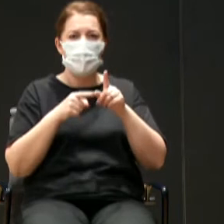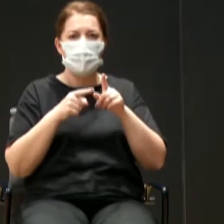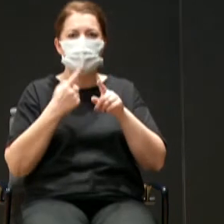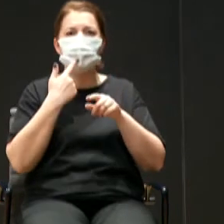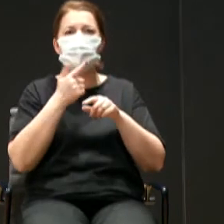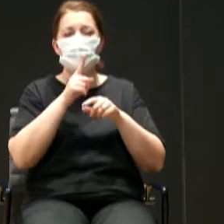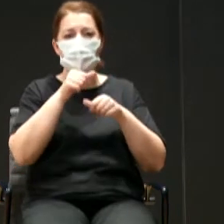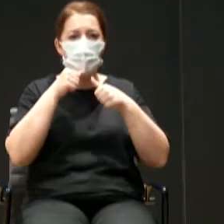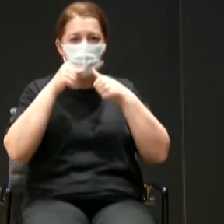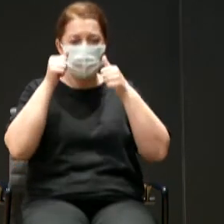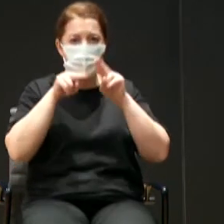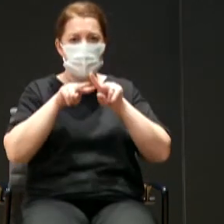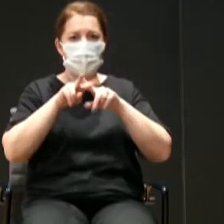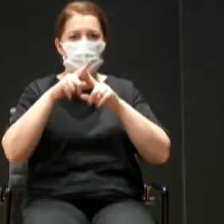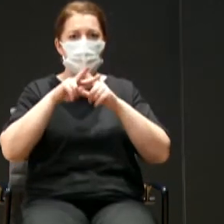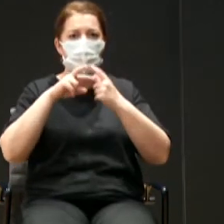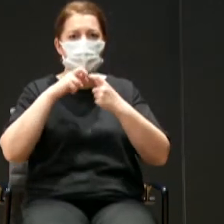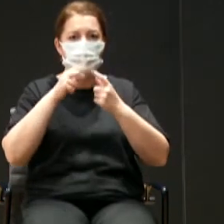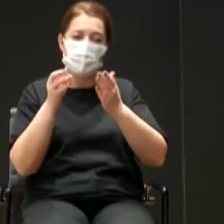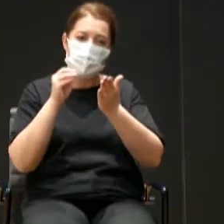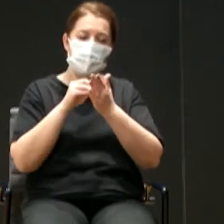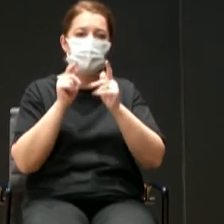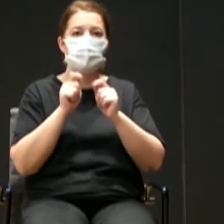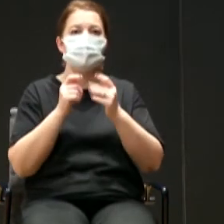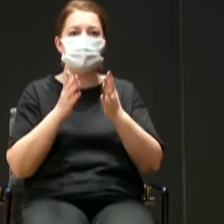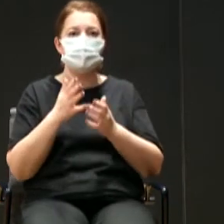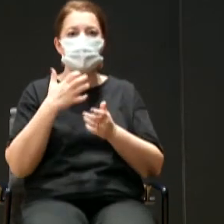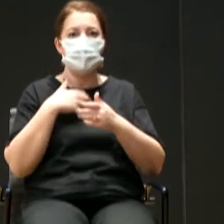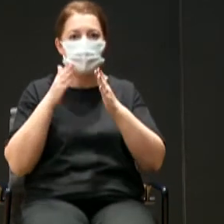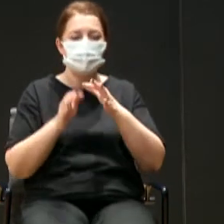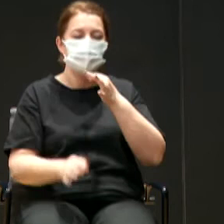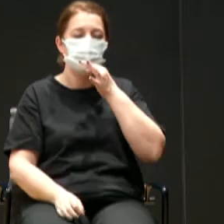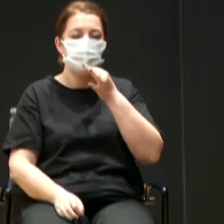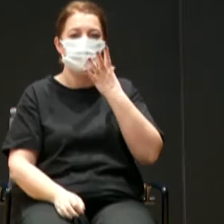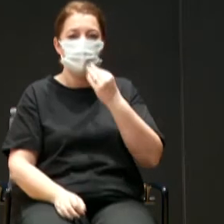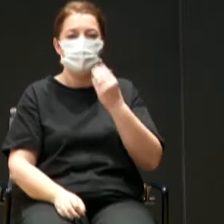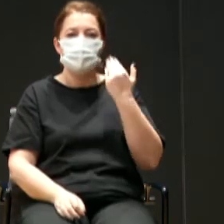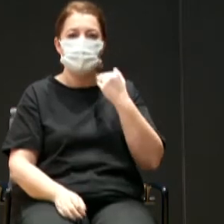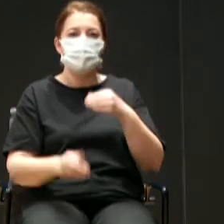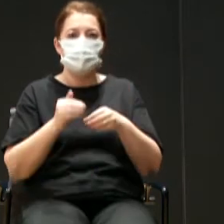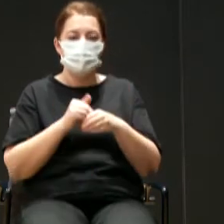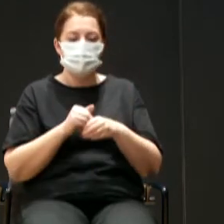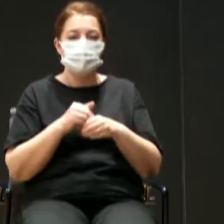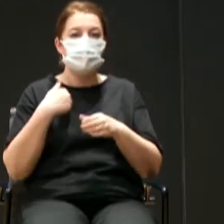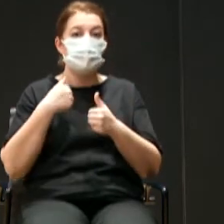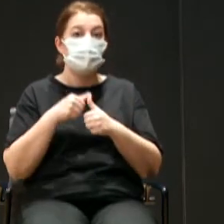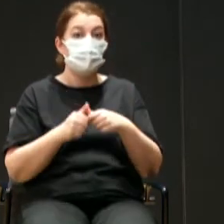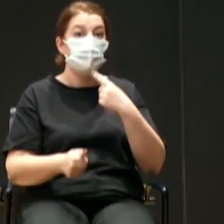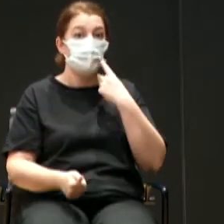o Katar ifadesini oraya keşke tamamlasaydı. Kendisini ifade ettim geçen meclis, bu sefer yine söylüyorum.